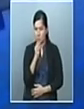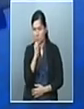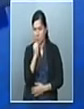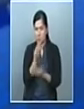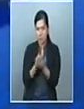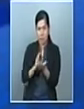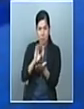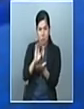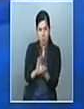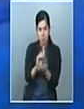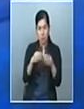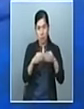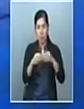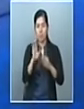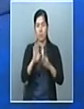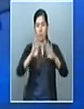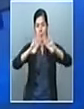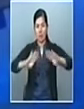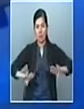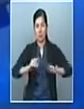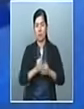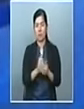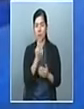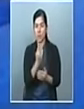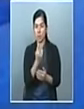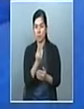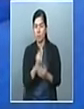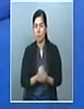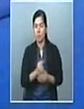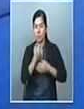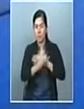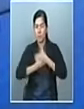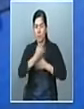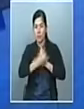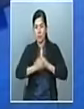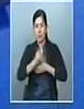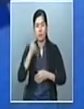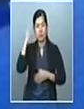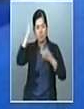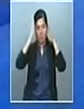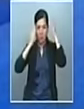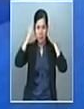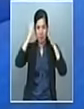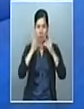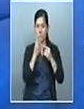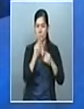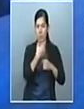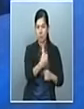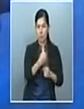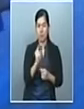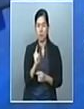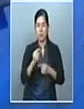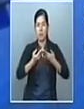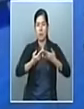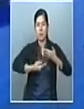ไปในกลุ่มของอาเซียนนะคะวันนี้เราจะไปเจาะลึกกันที่มาเลเซียเขามีความน่าสนใจอย่างไรโดยเฉพาะอย่างยิ่งในกลุ่มค้าปลีกของเขาน